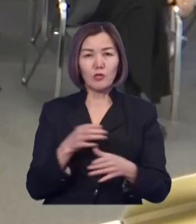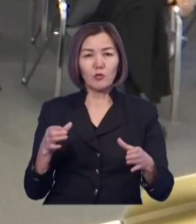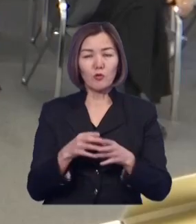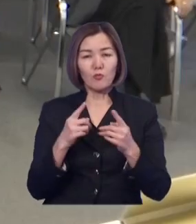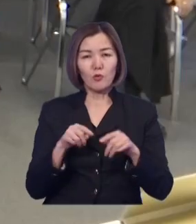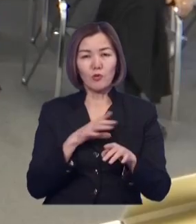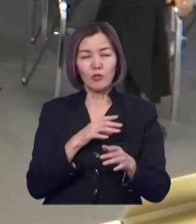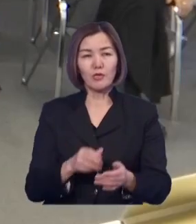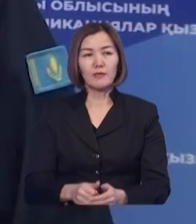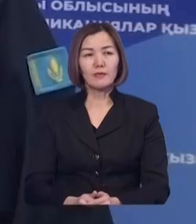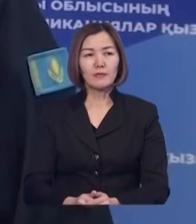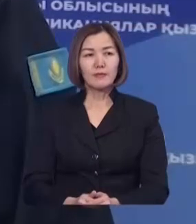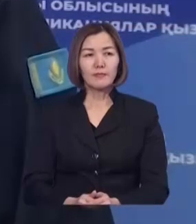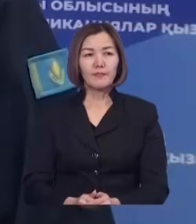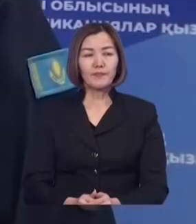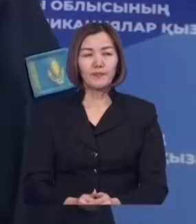құрылды.